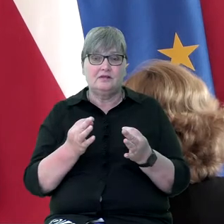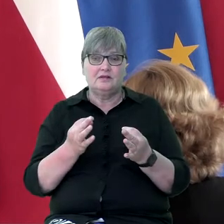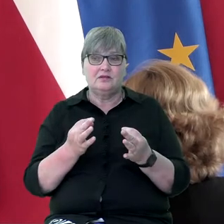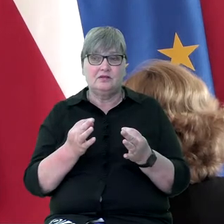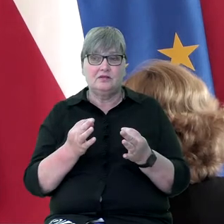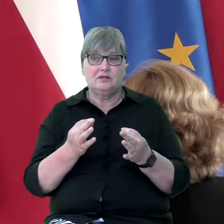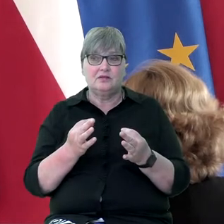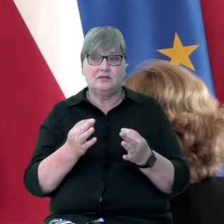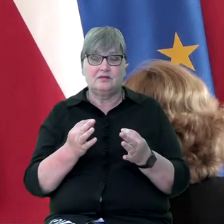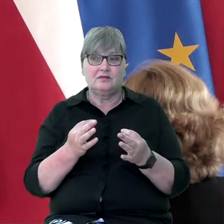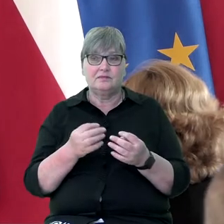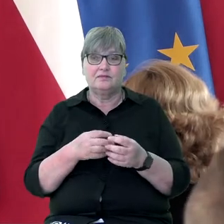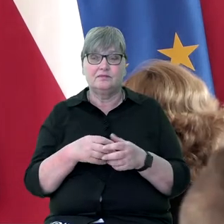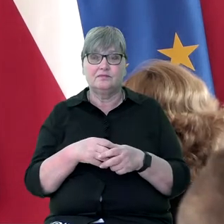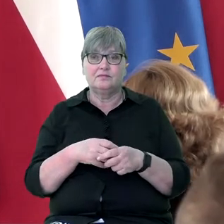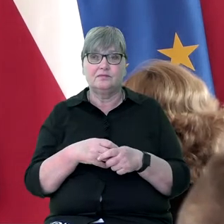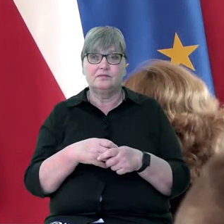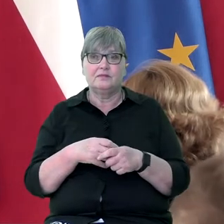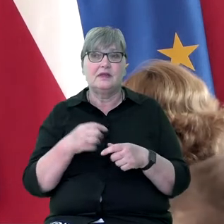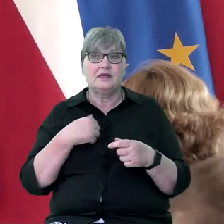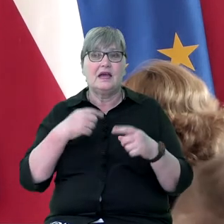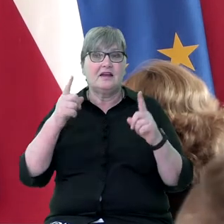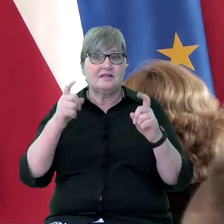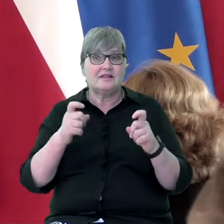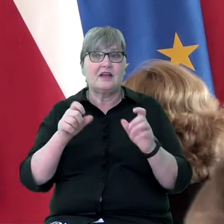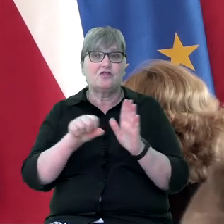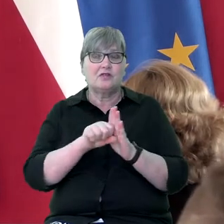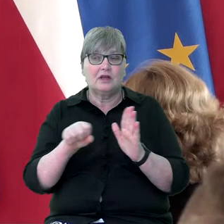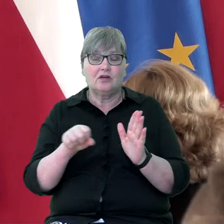troszkę bardziej bliższa. Zacznę może od